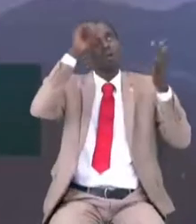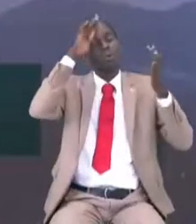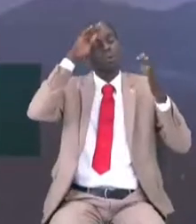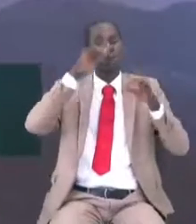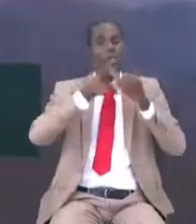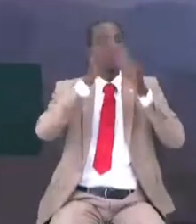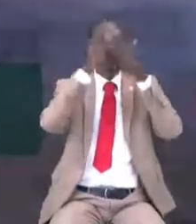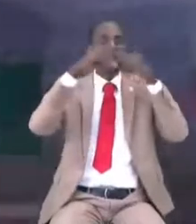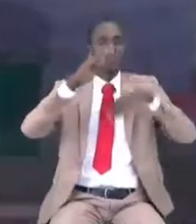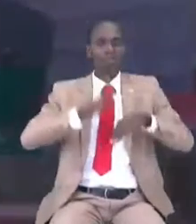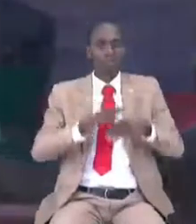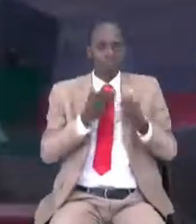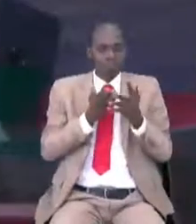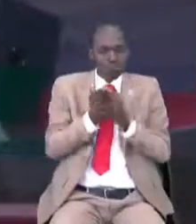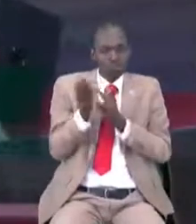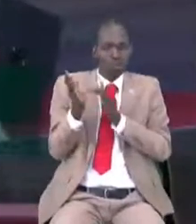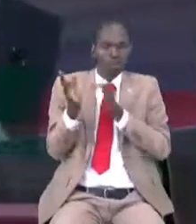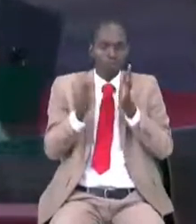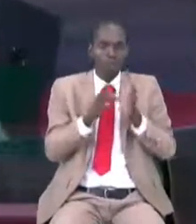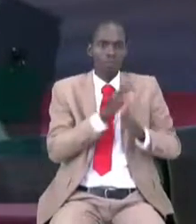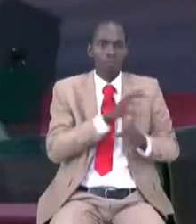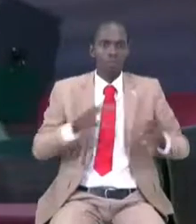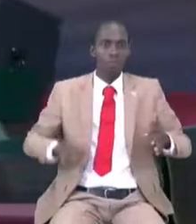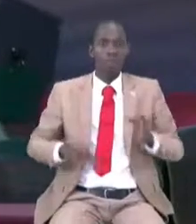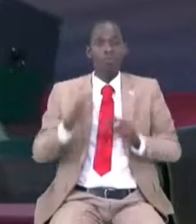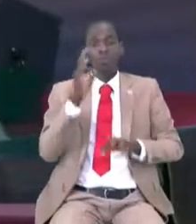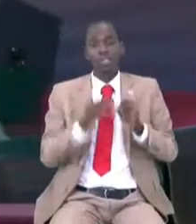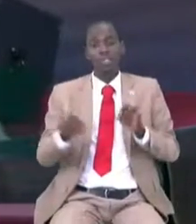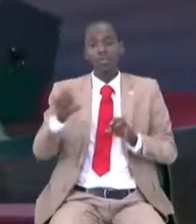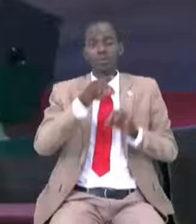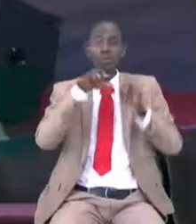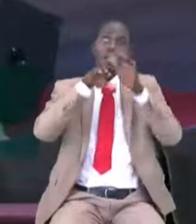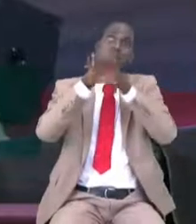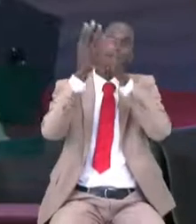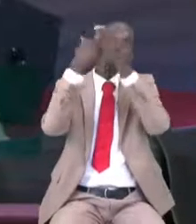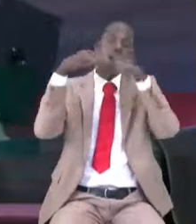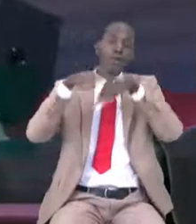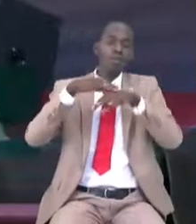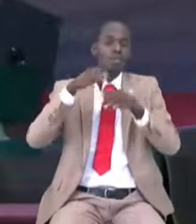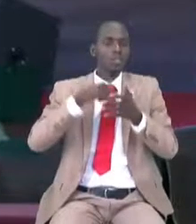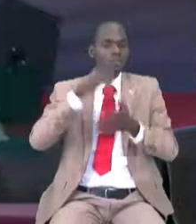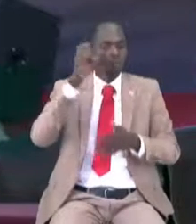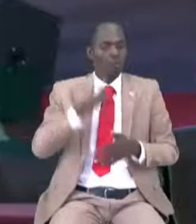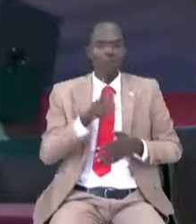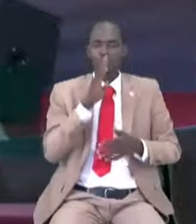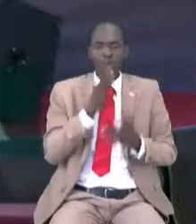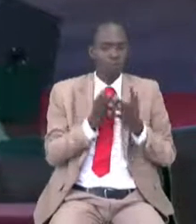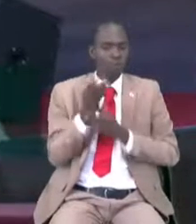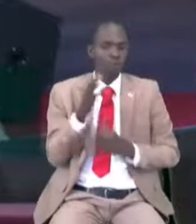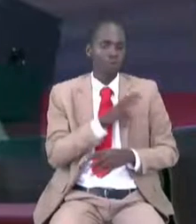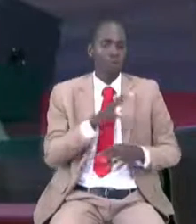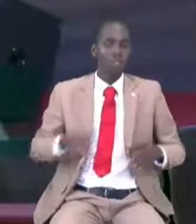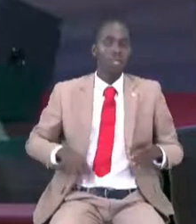tu vas au ciel, c'est au travers de Christ le précurseur. Lorsque tu te caches en lui, tu dis, je n'apporte